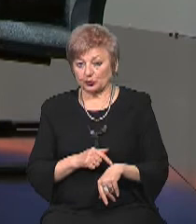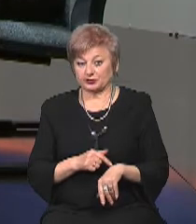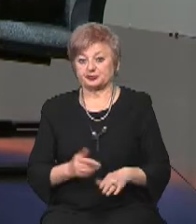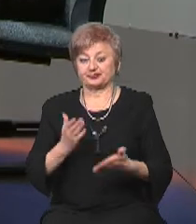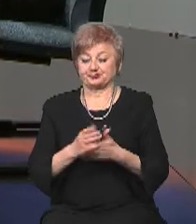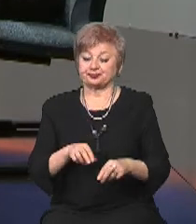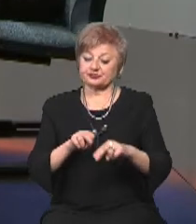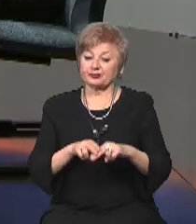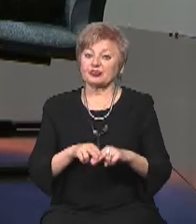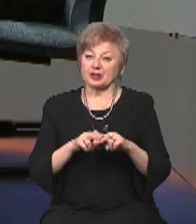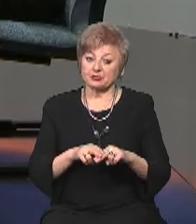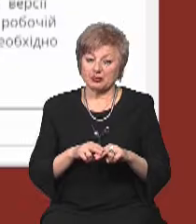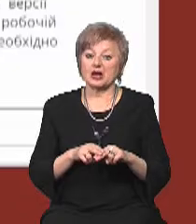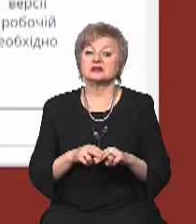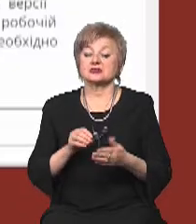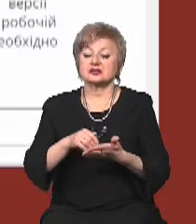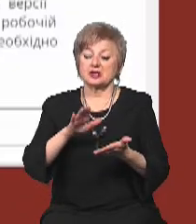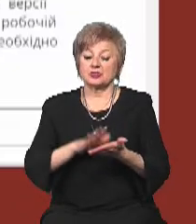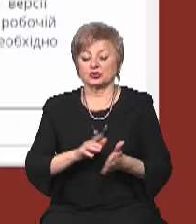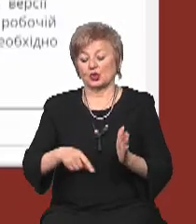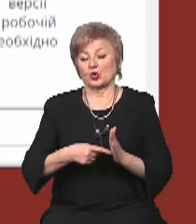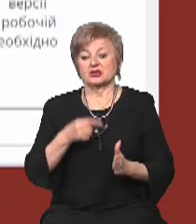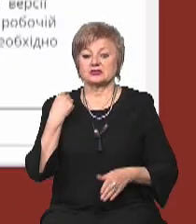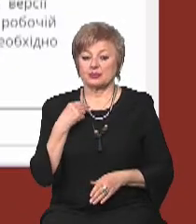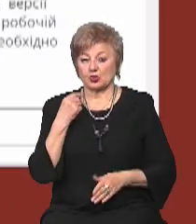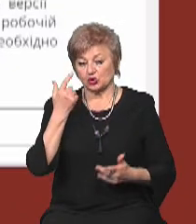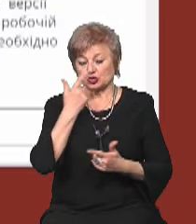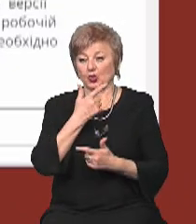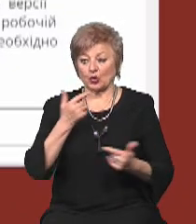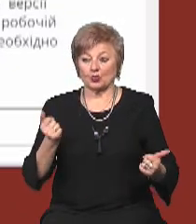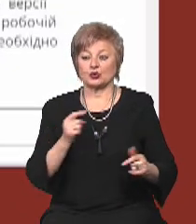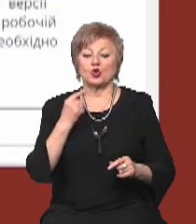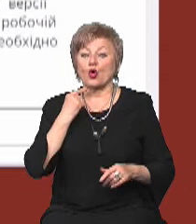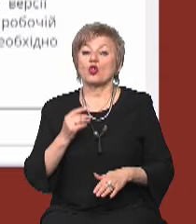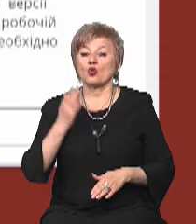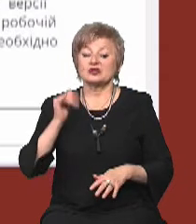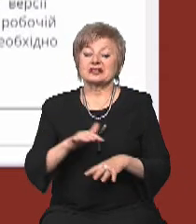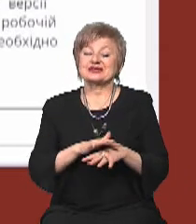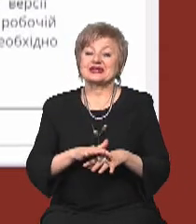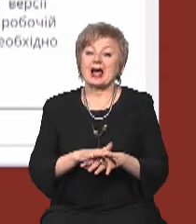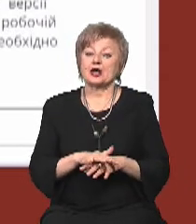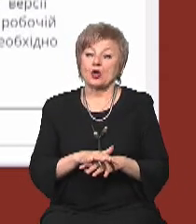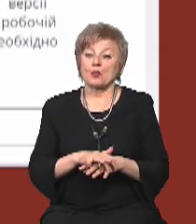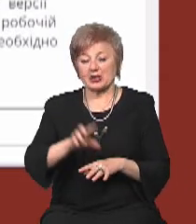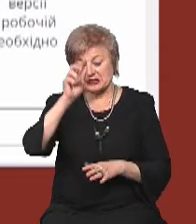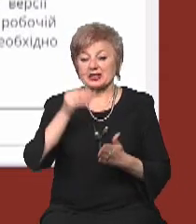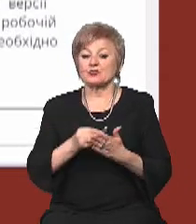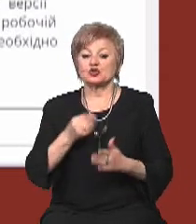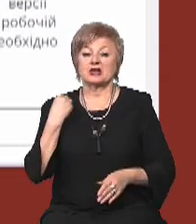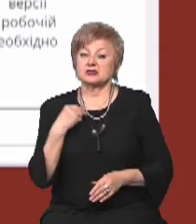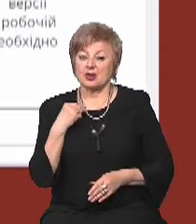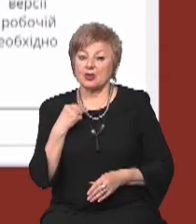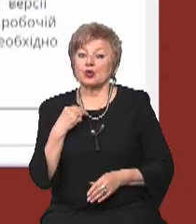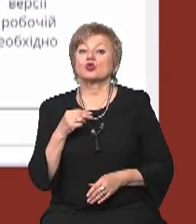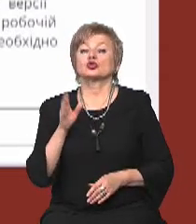собою паспорт із зазначенням реєстрації міста Запоріжжя. Наголошую на тому, що голосувати за громадський бюджет Запоріжжя, за його